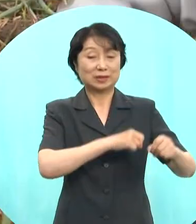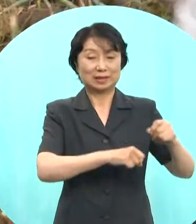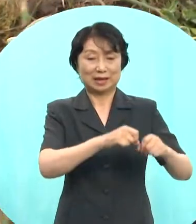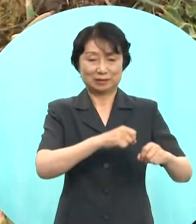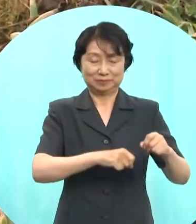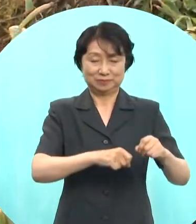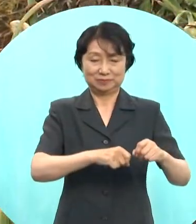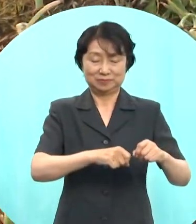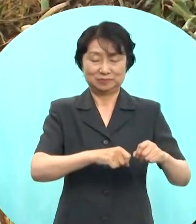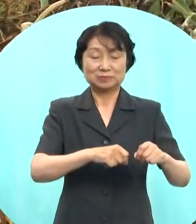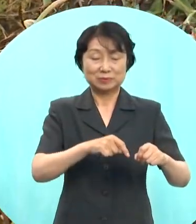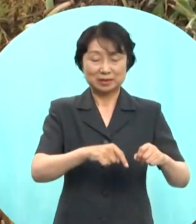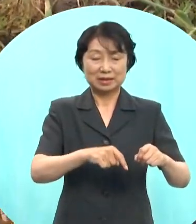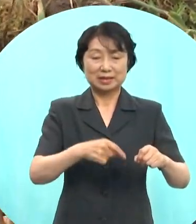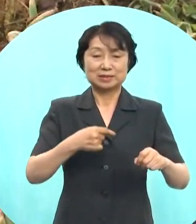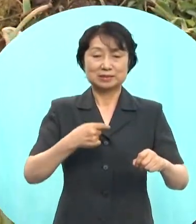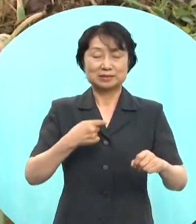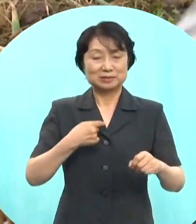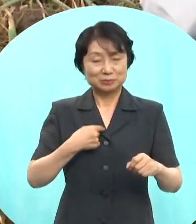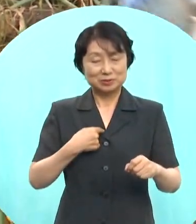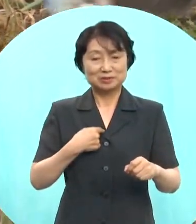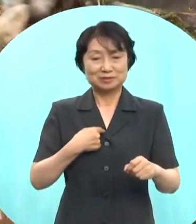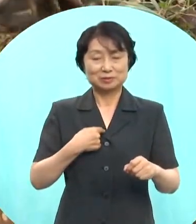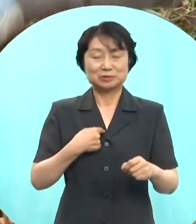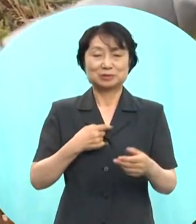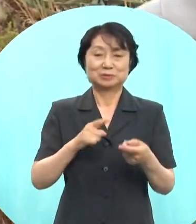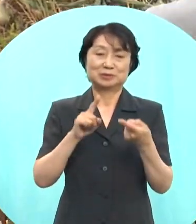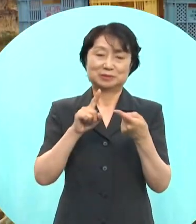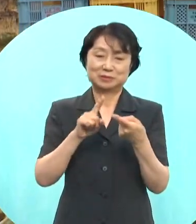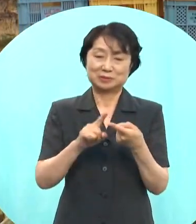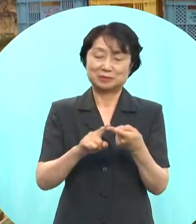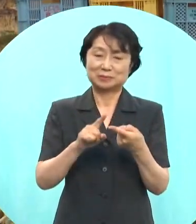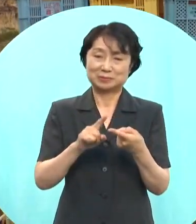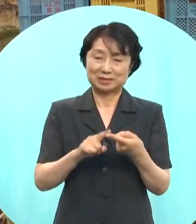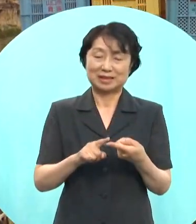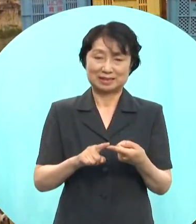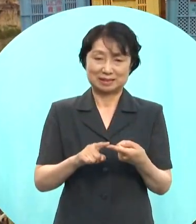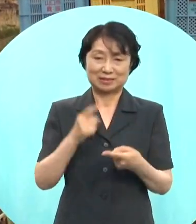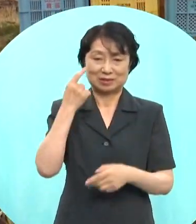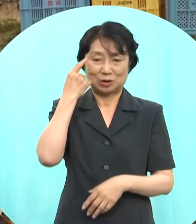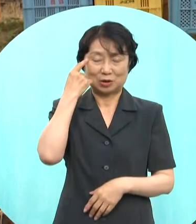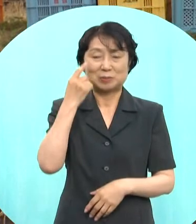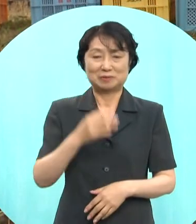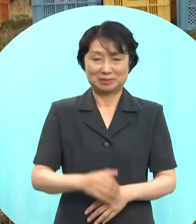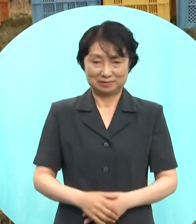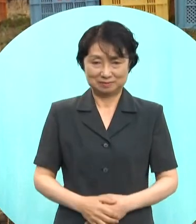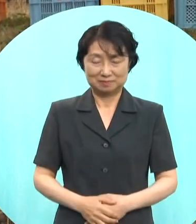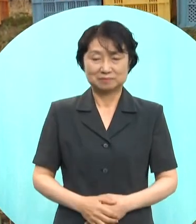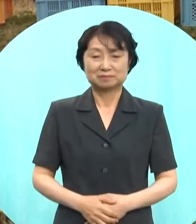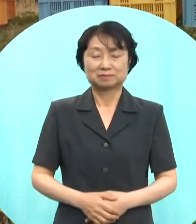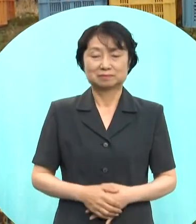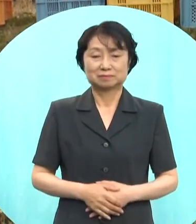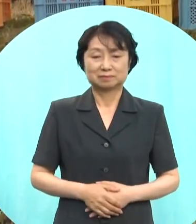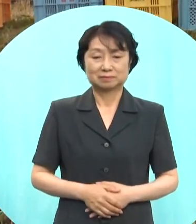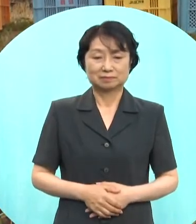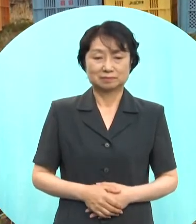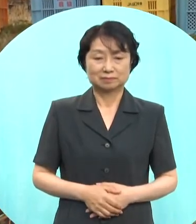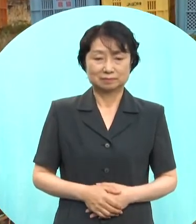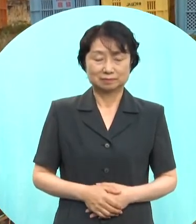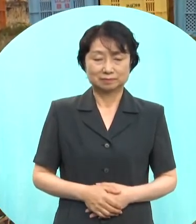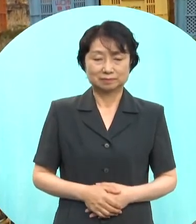りも動いてやれるんで、それが、自分に合ってるなって。